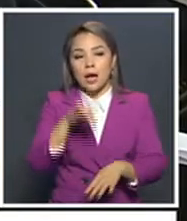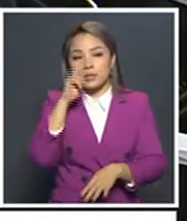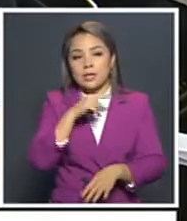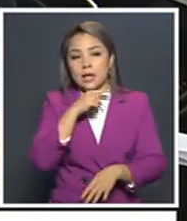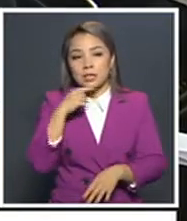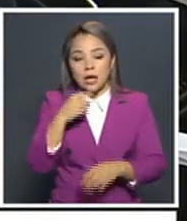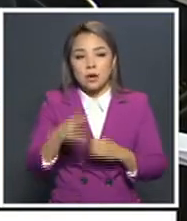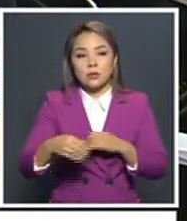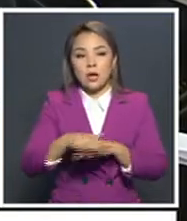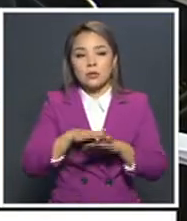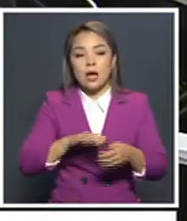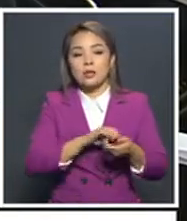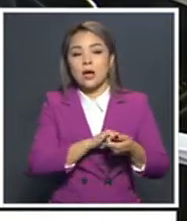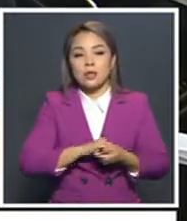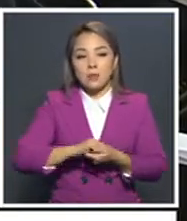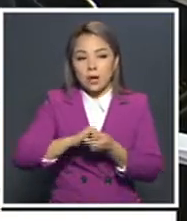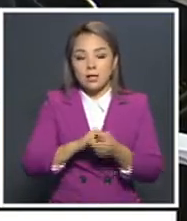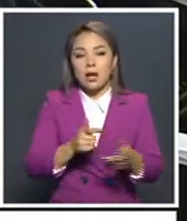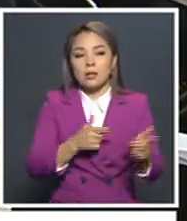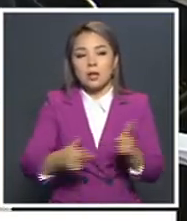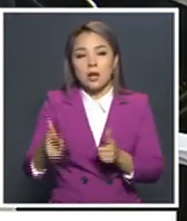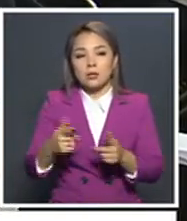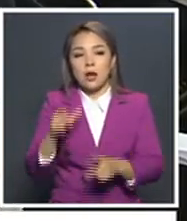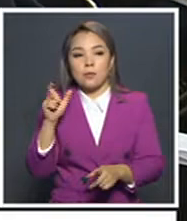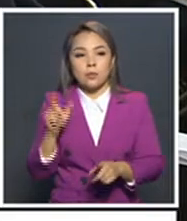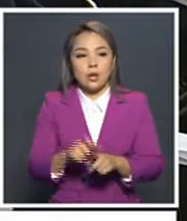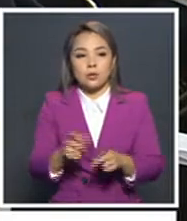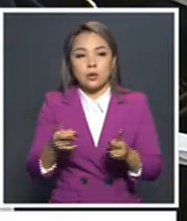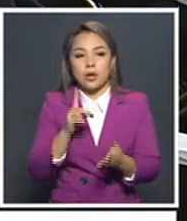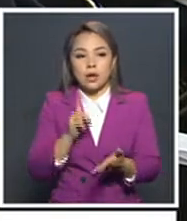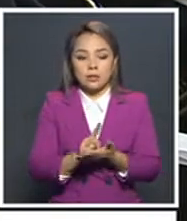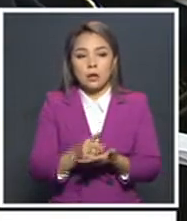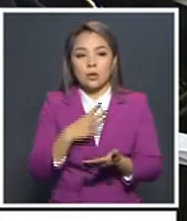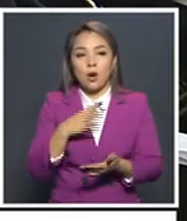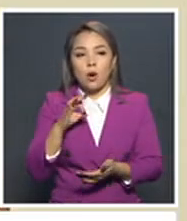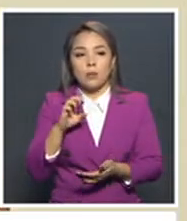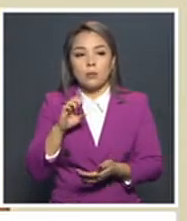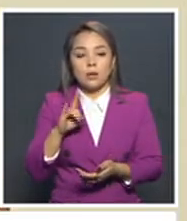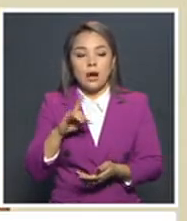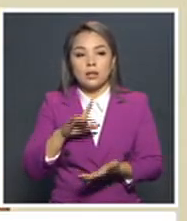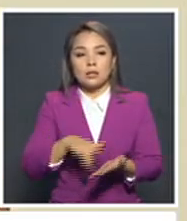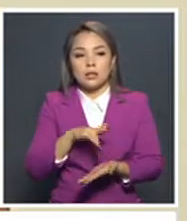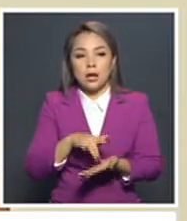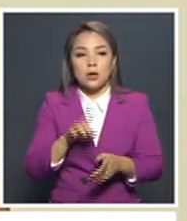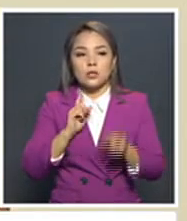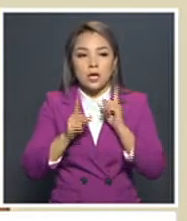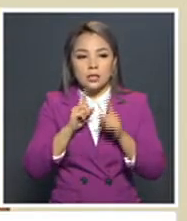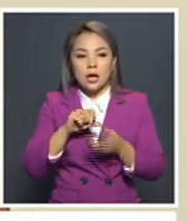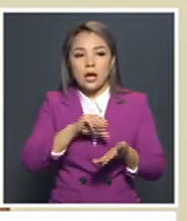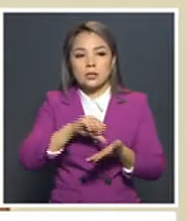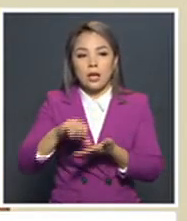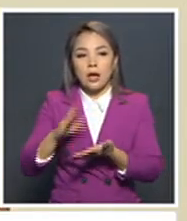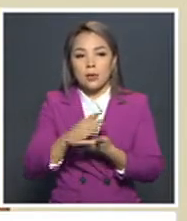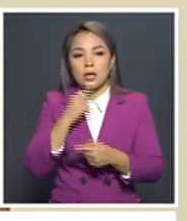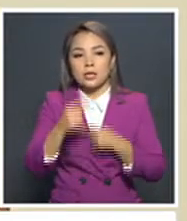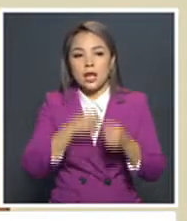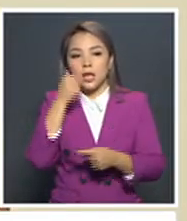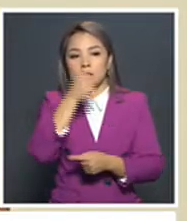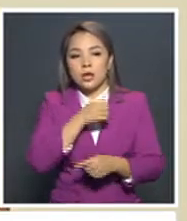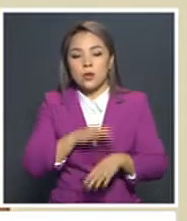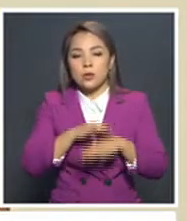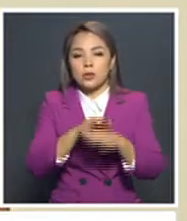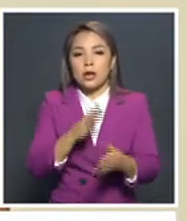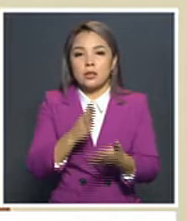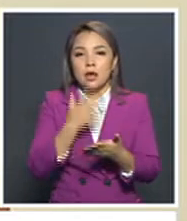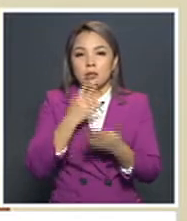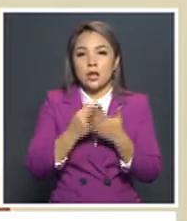Қазақстан-Ресейдің өңіраралық ынтымақтастық форумын әзірлік. Өткен аптада біз Омбы қаласында өткен жиынға қатыстық. Енді келесі жылы осы жерде өтетін